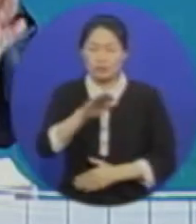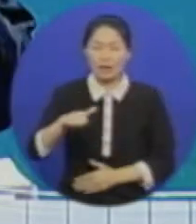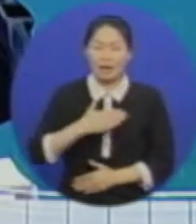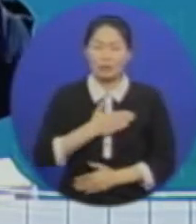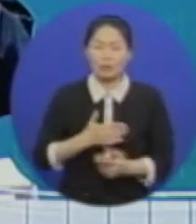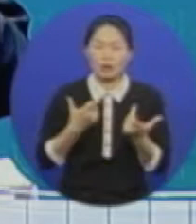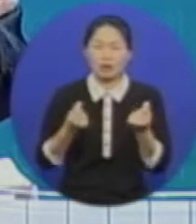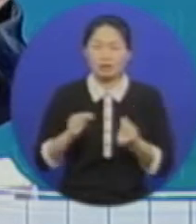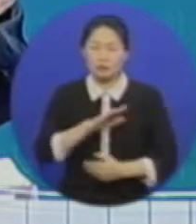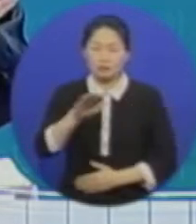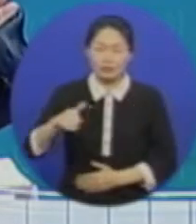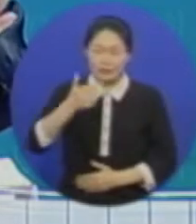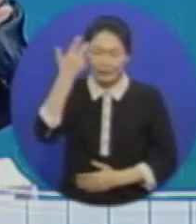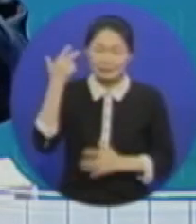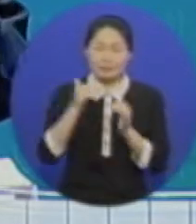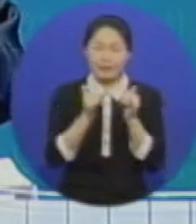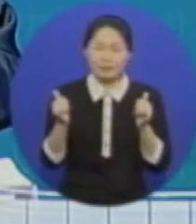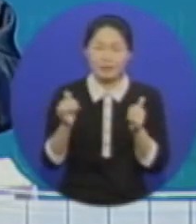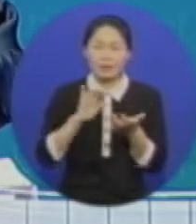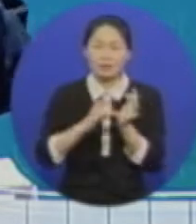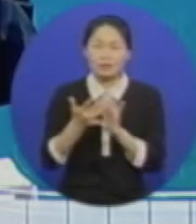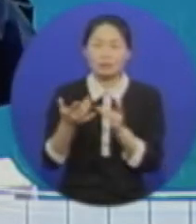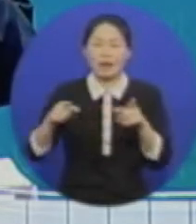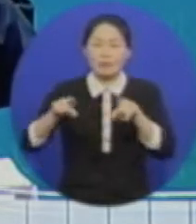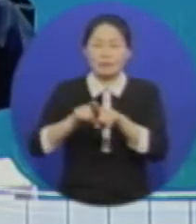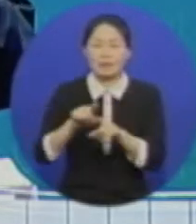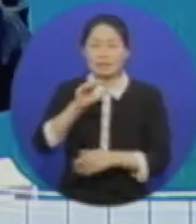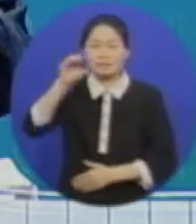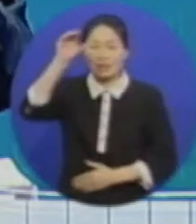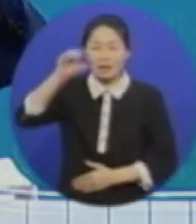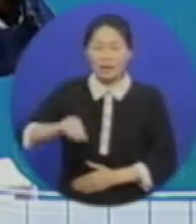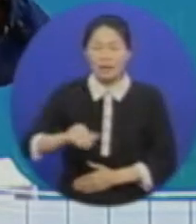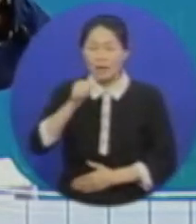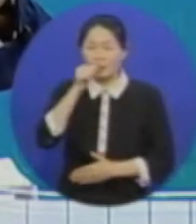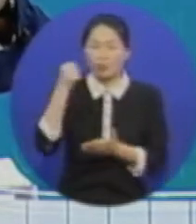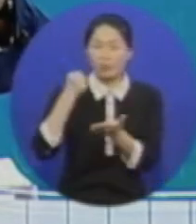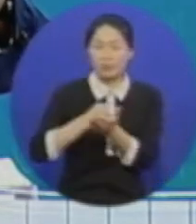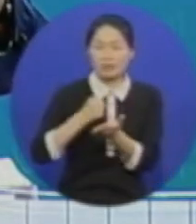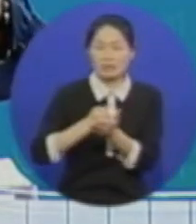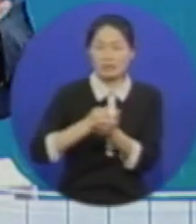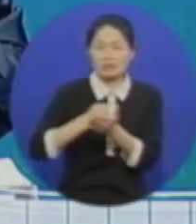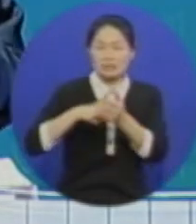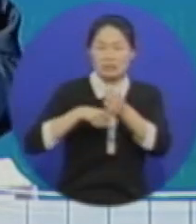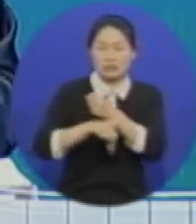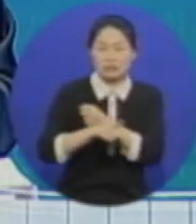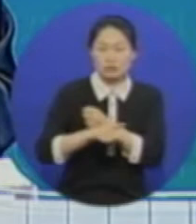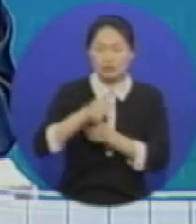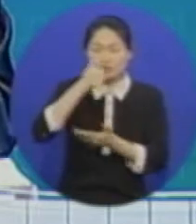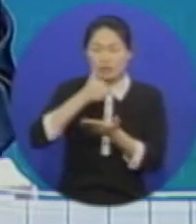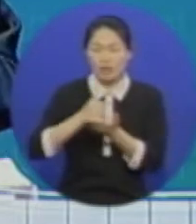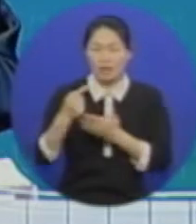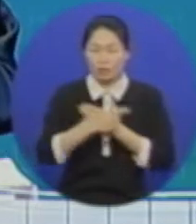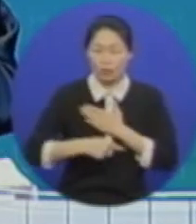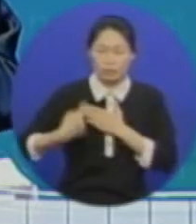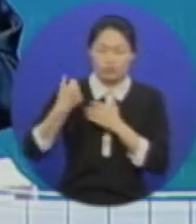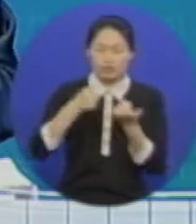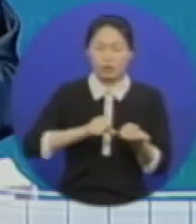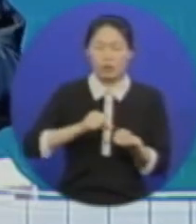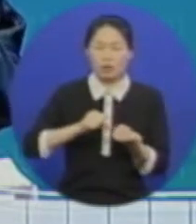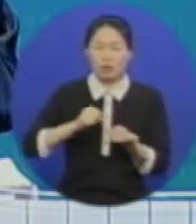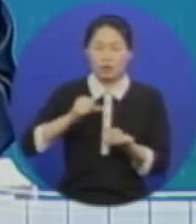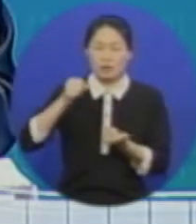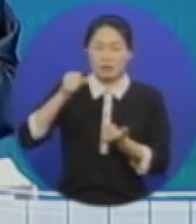우리의 옛 사람이 예수와 함께 십자가에 못 박힌 것은 죄의 몸이 죽어 다시는 우리가